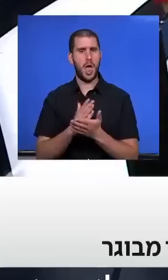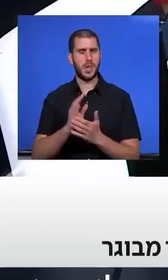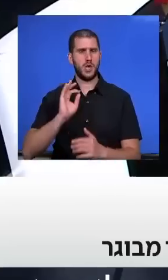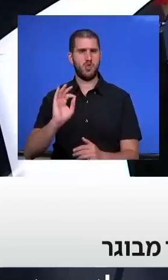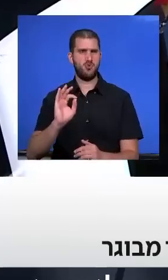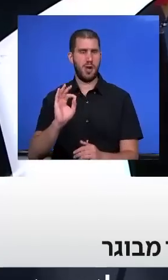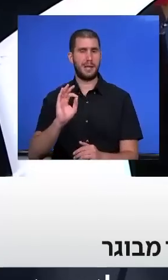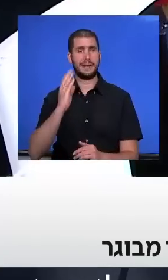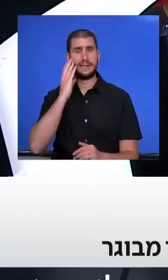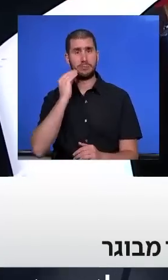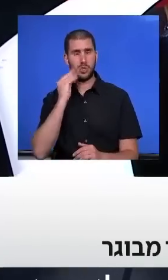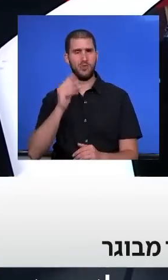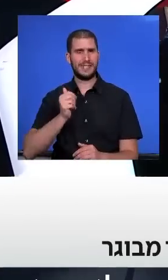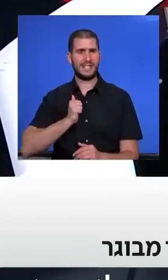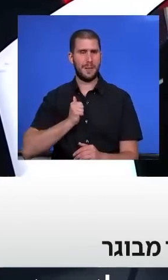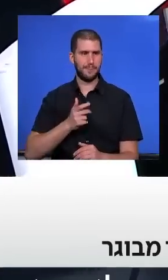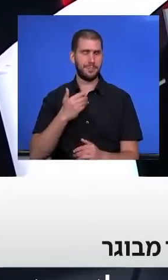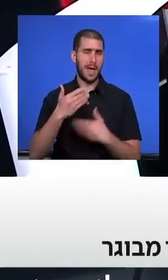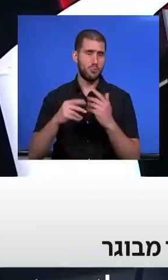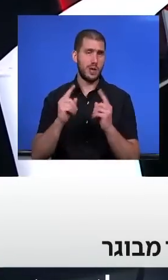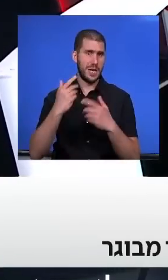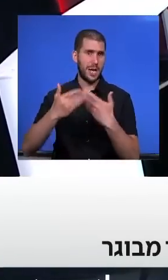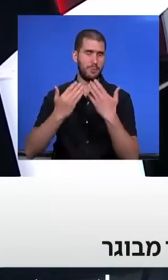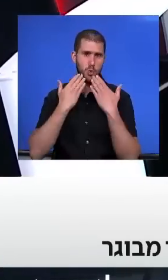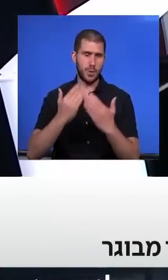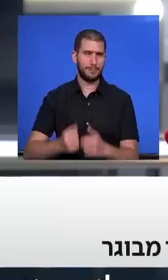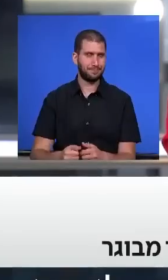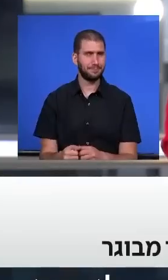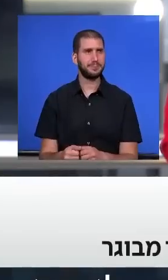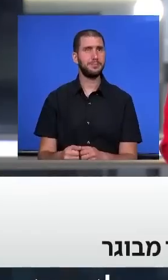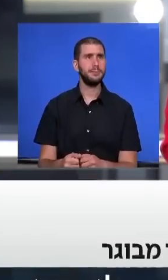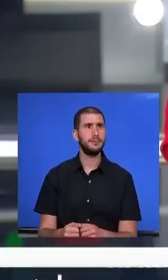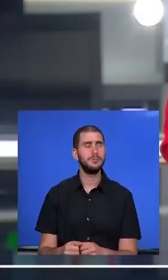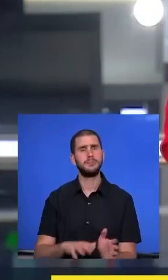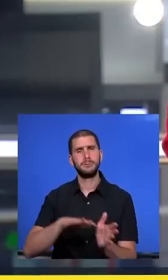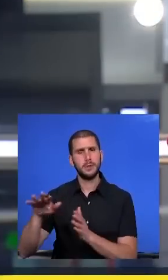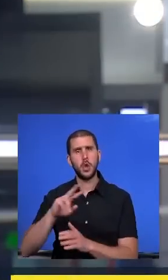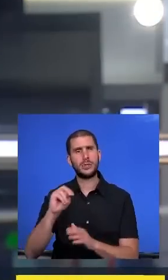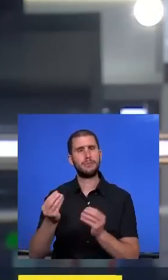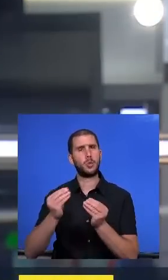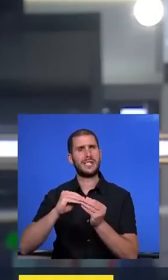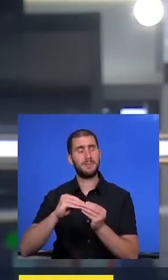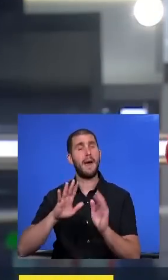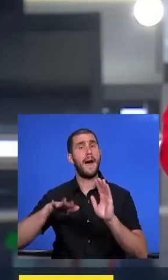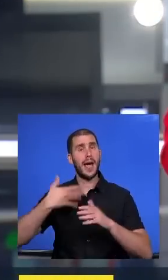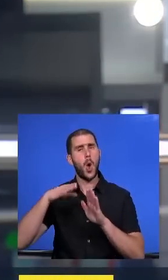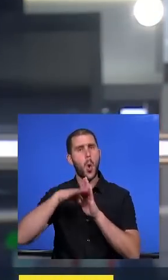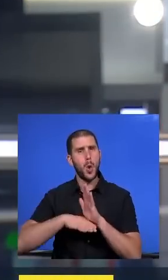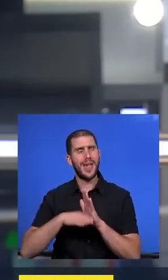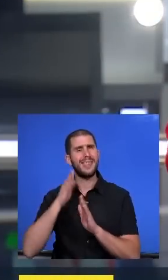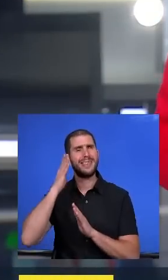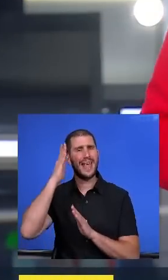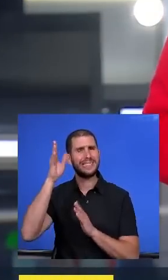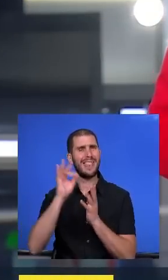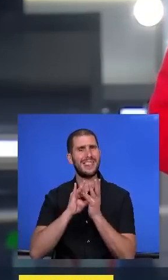בעצם שתלויים בין סמוטריץ' לצבא. המשך יבוא. תודה רבה, עקיבא. עניינים נוספים עכשיו, אחרי הורדת החזית דירוג האשראי